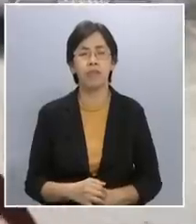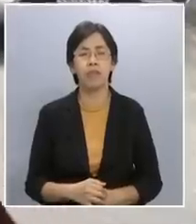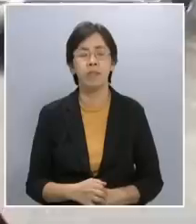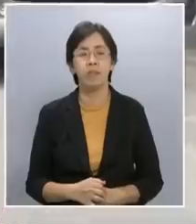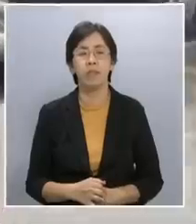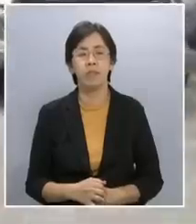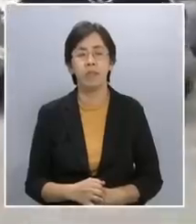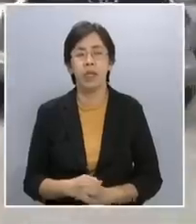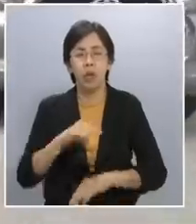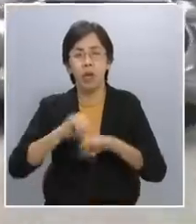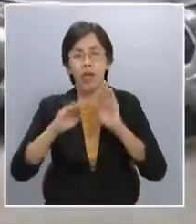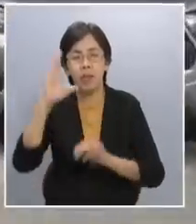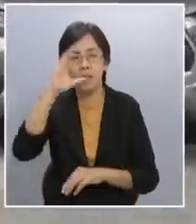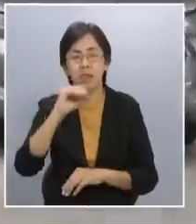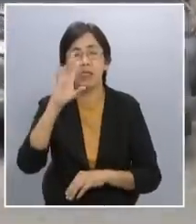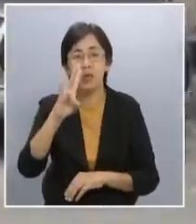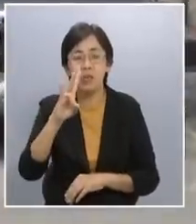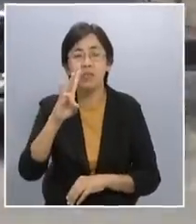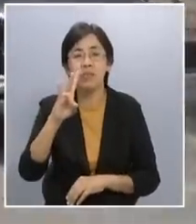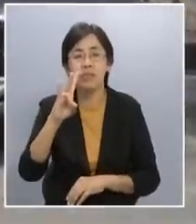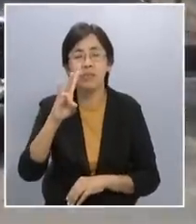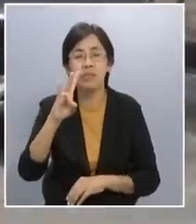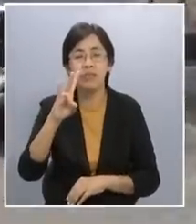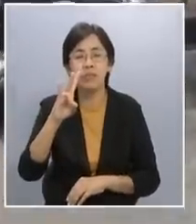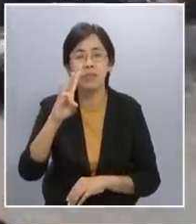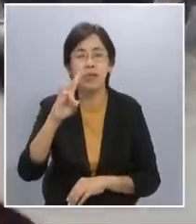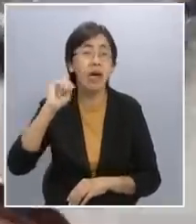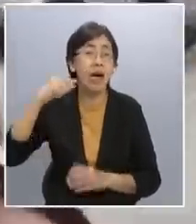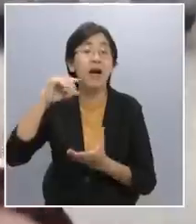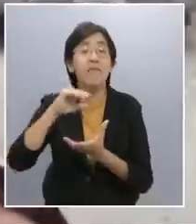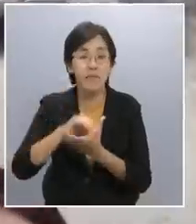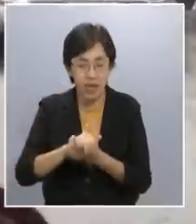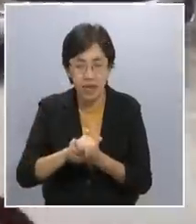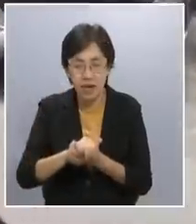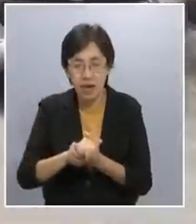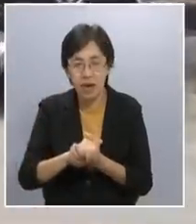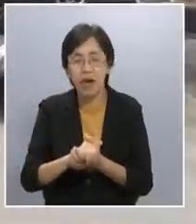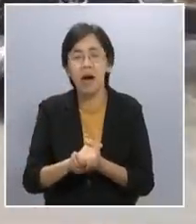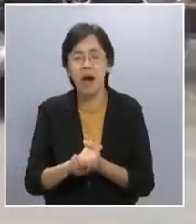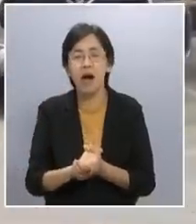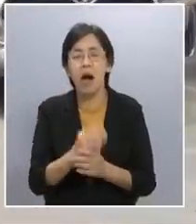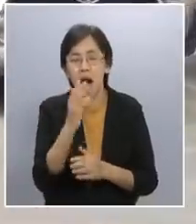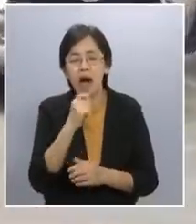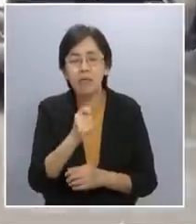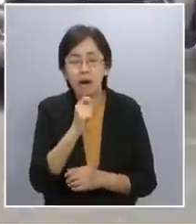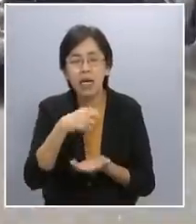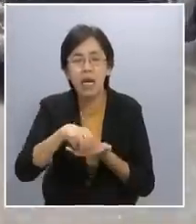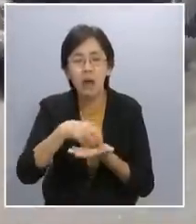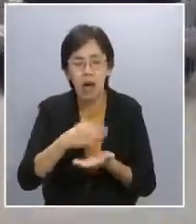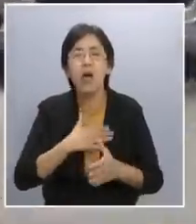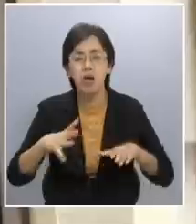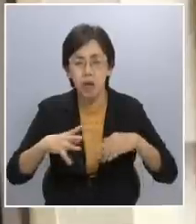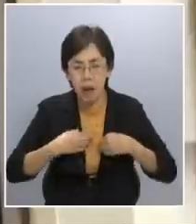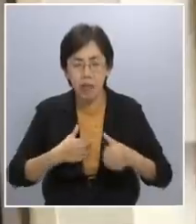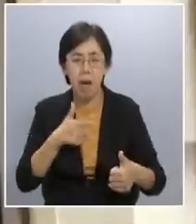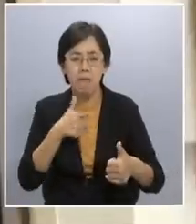ประมาณ1ทุ่มนะครับนางพรประภาครับซึ่งเป็นภรรยานะฮะก็ยอมรับครับว่าเป็นผู้ที่ใช้ปืนเนี่ย